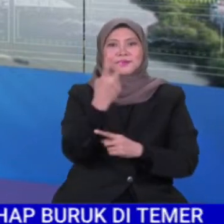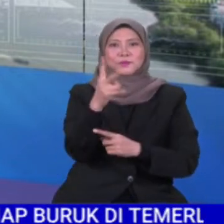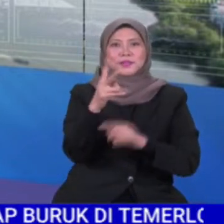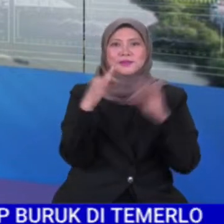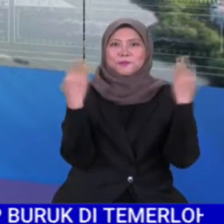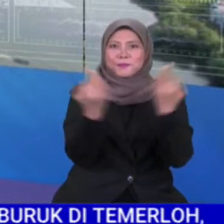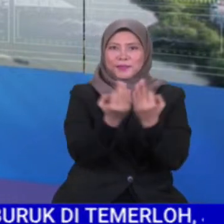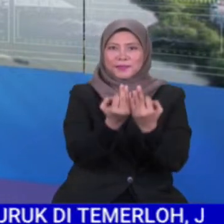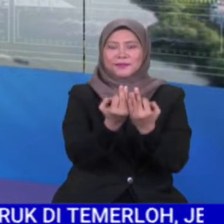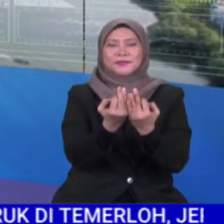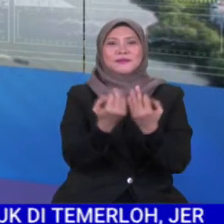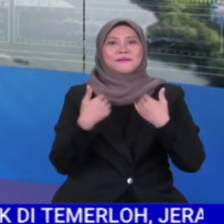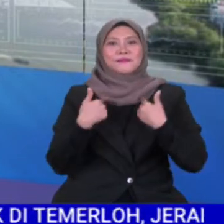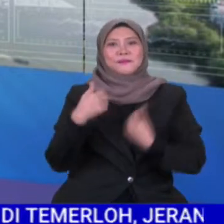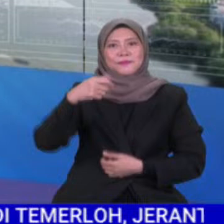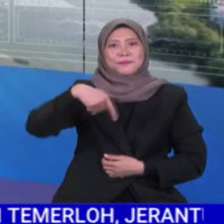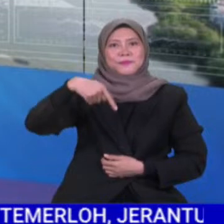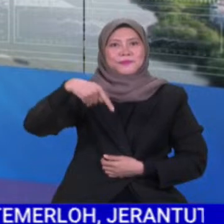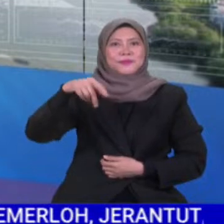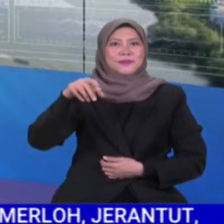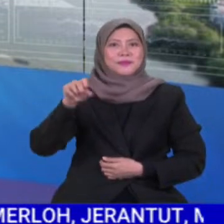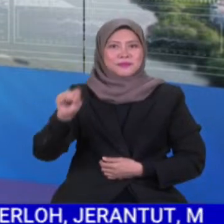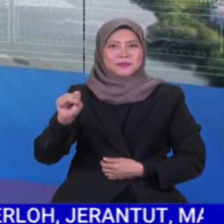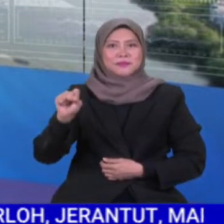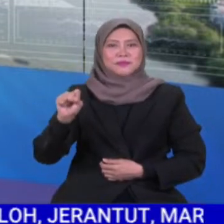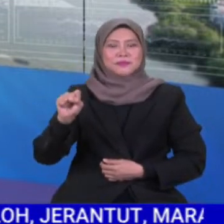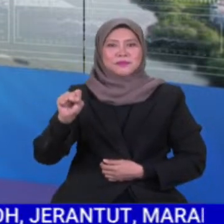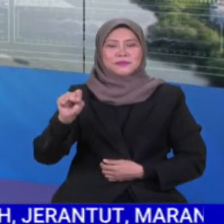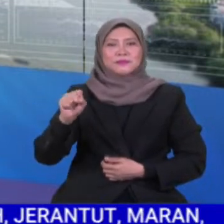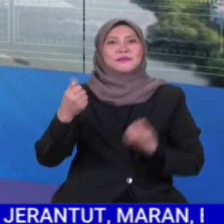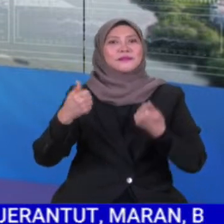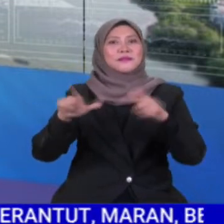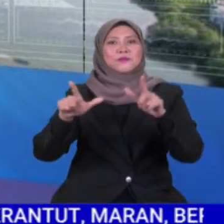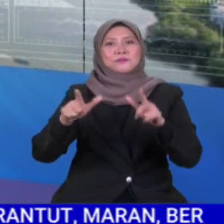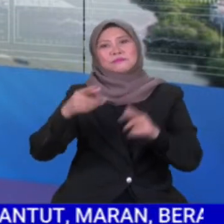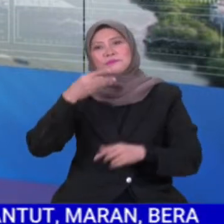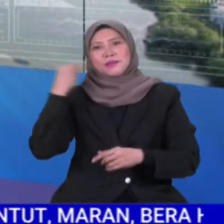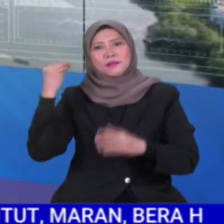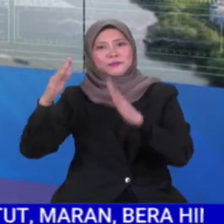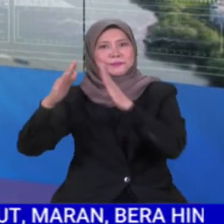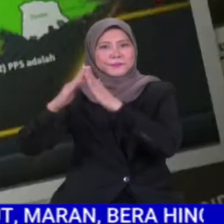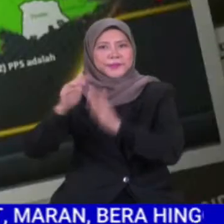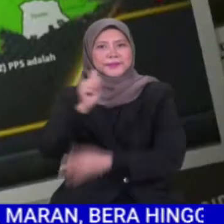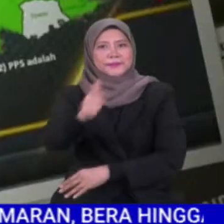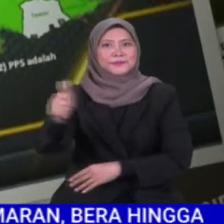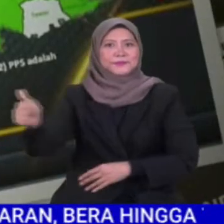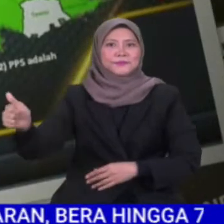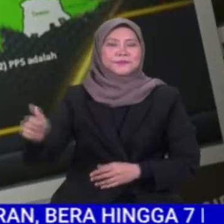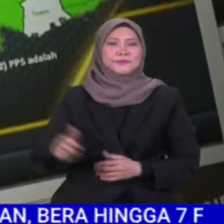keluarga yang berada di sebuah pusat pemindahan sementara PPS dibenarkan pulang.